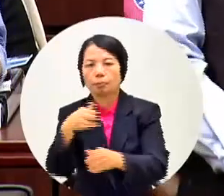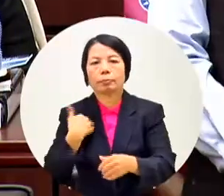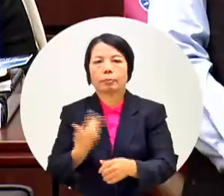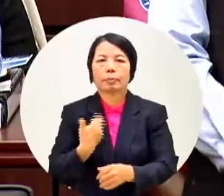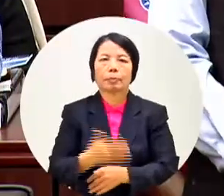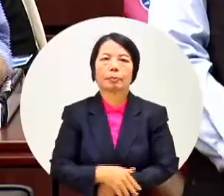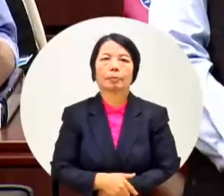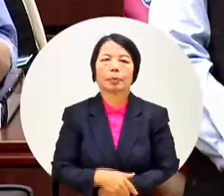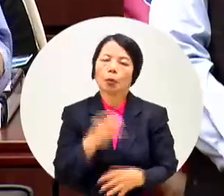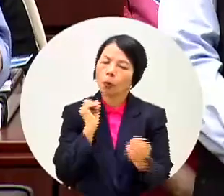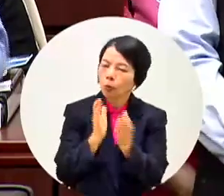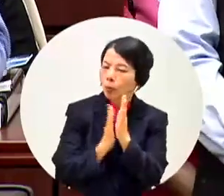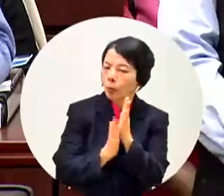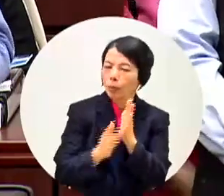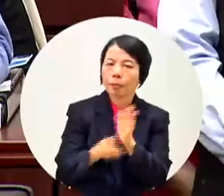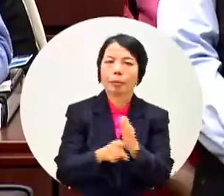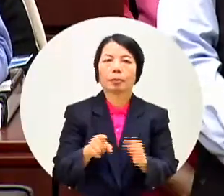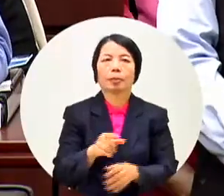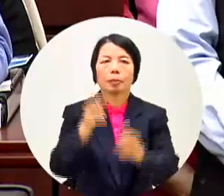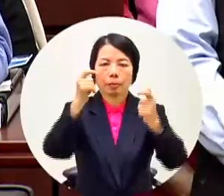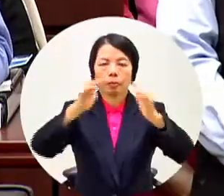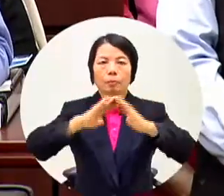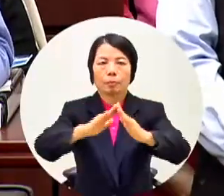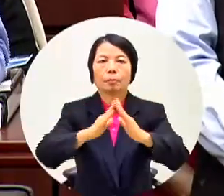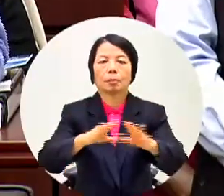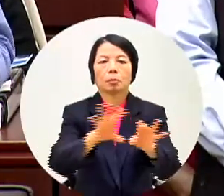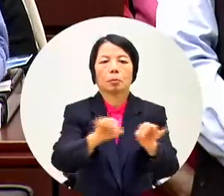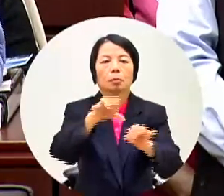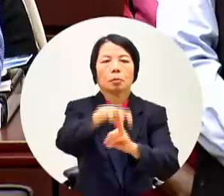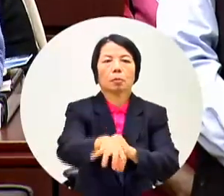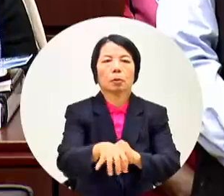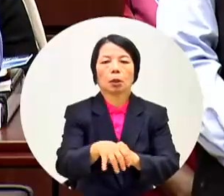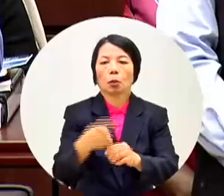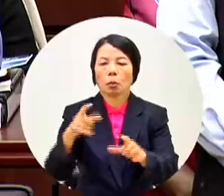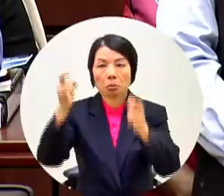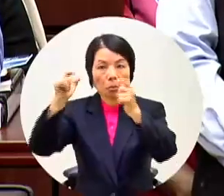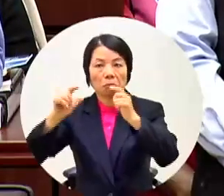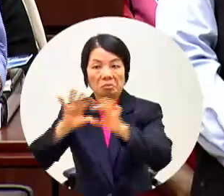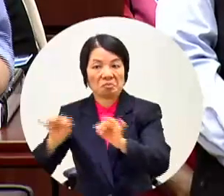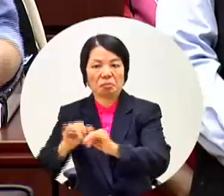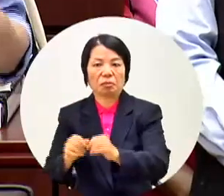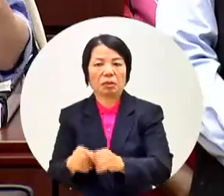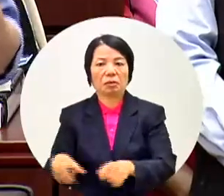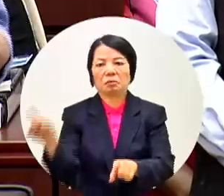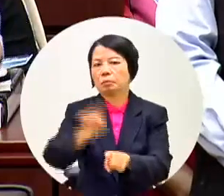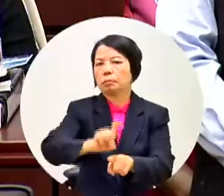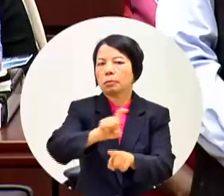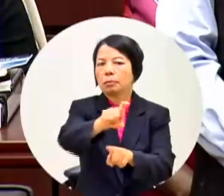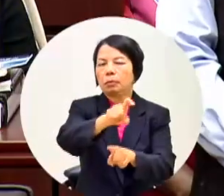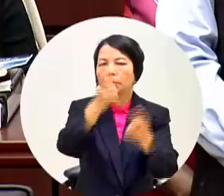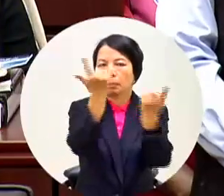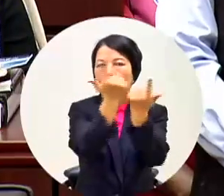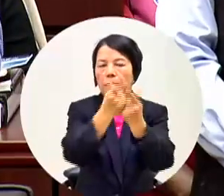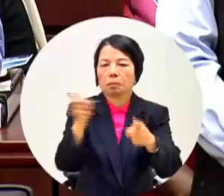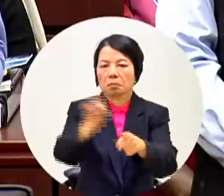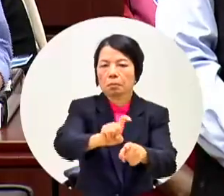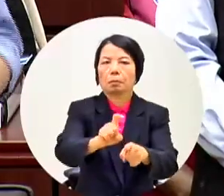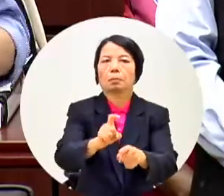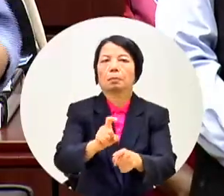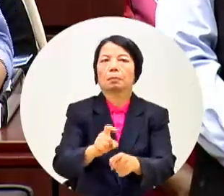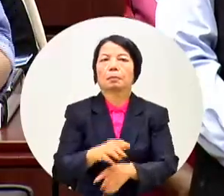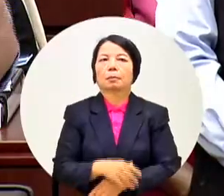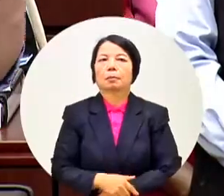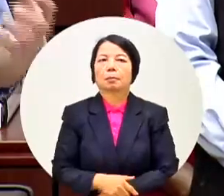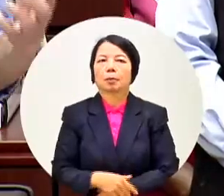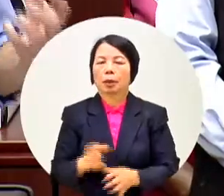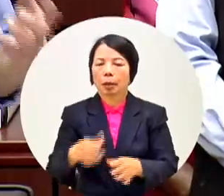雄市台北土地面积10倍大，真的，很多台北人，因为他过去长期被关注，